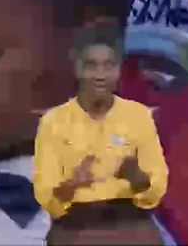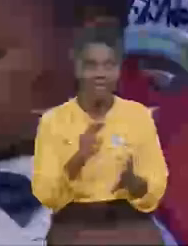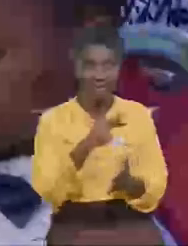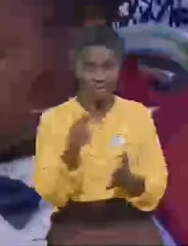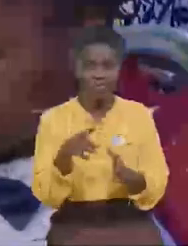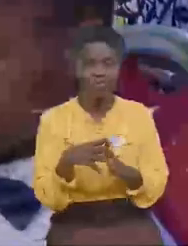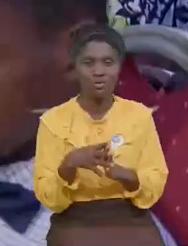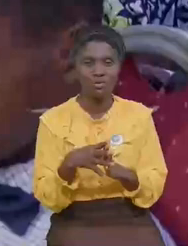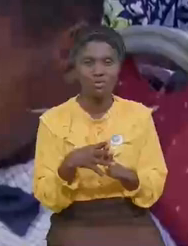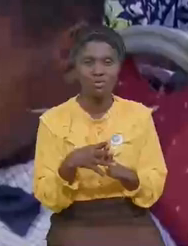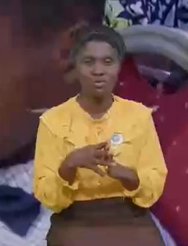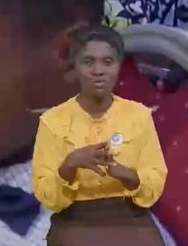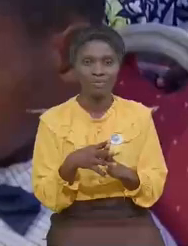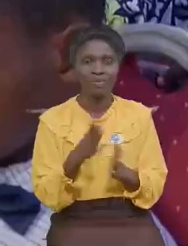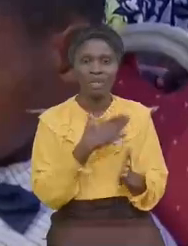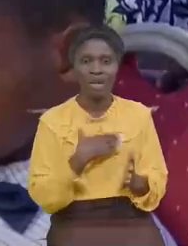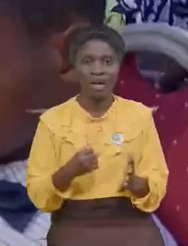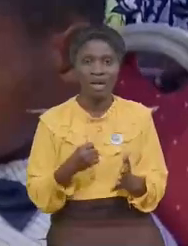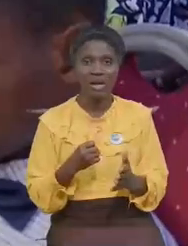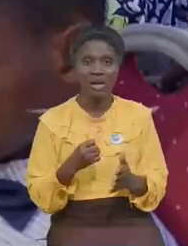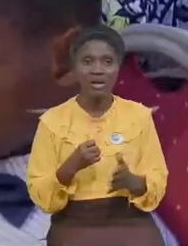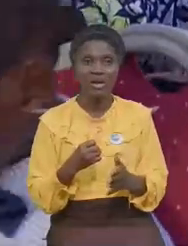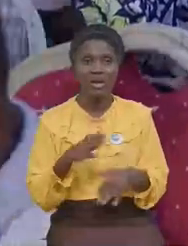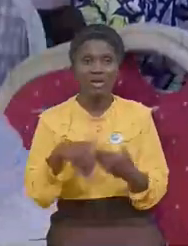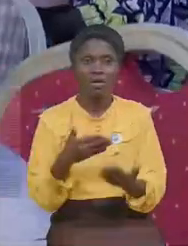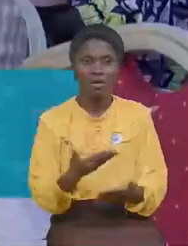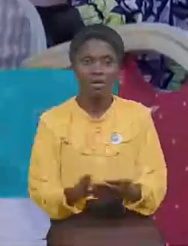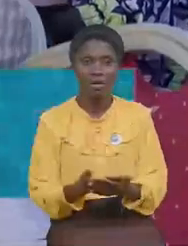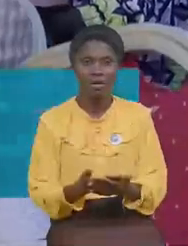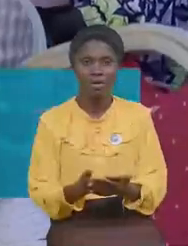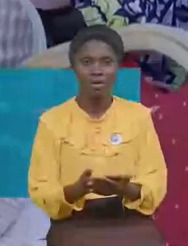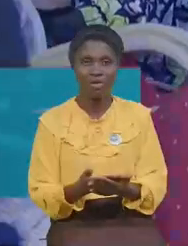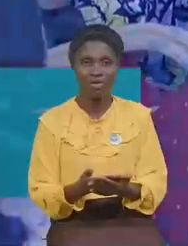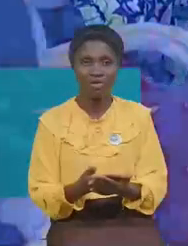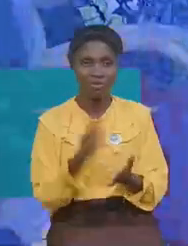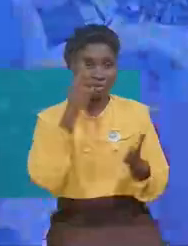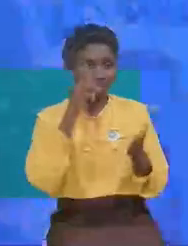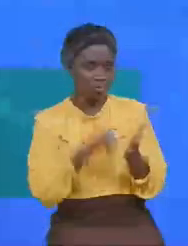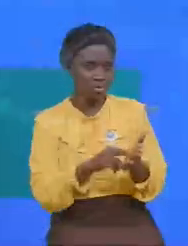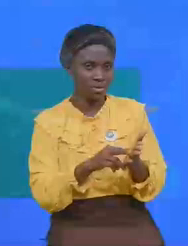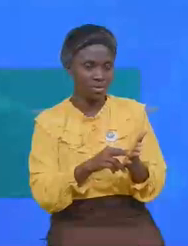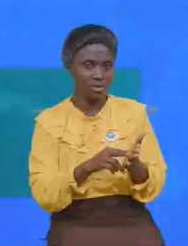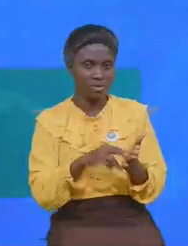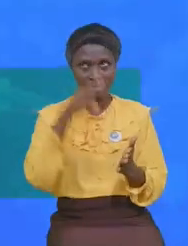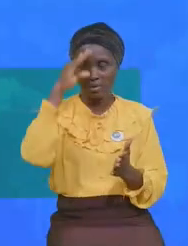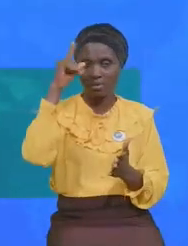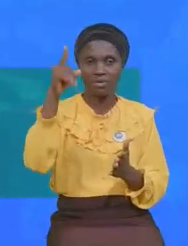Le verset 22. Et tu lui rendais témoignage.